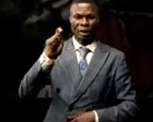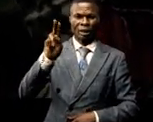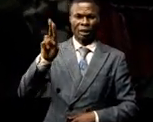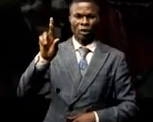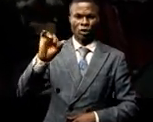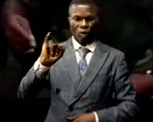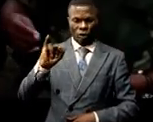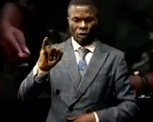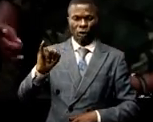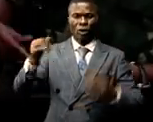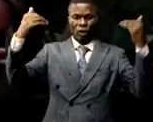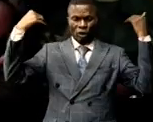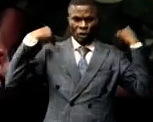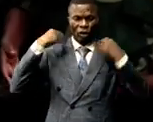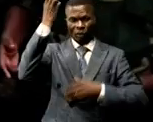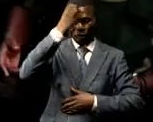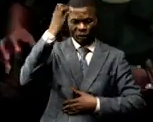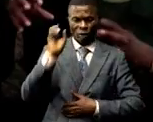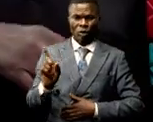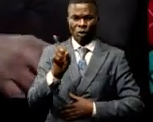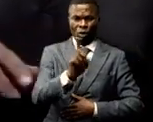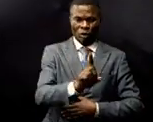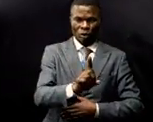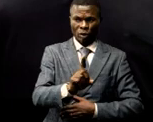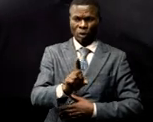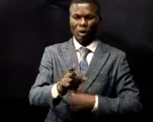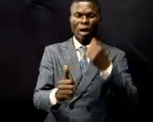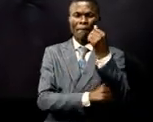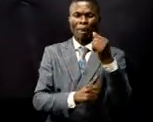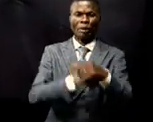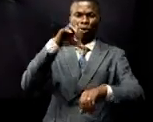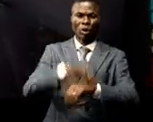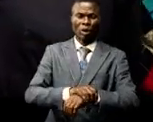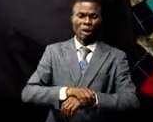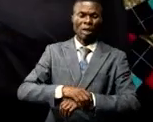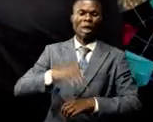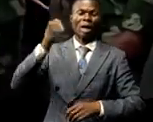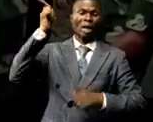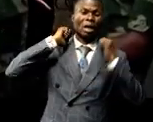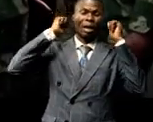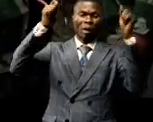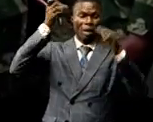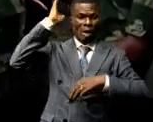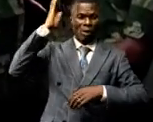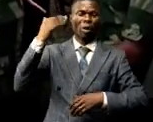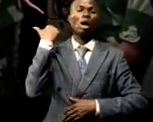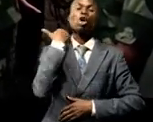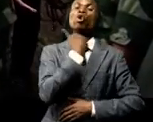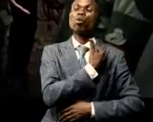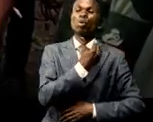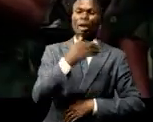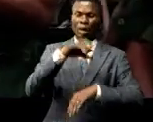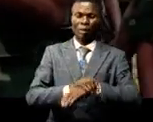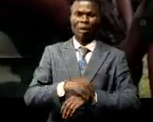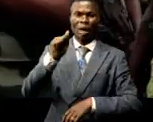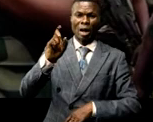lieutenant-général Johnny Luboya, s'est fait présenter quelques éléments de la rébellion ougandaise ADF capturés sur les champs de bataille. Ces éléments ADF ne